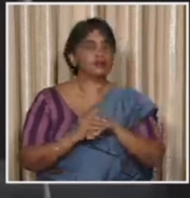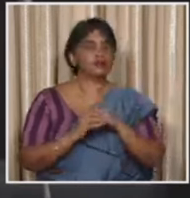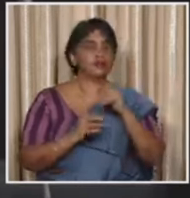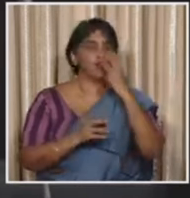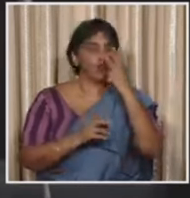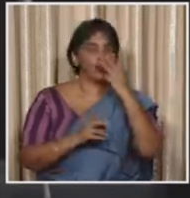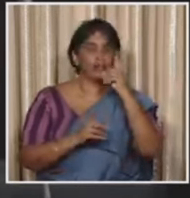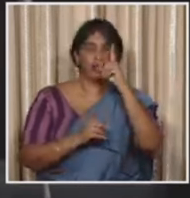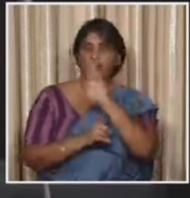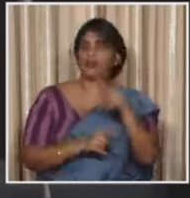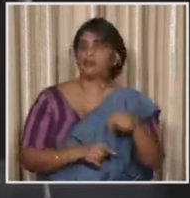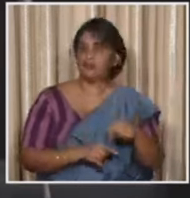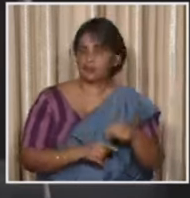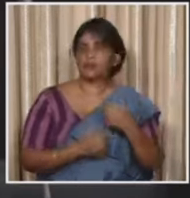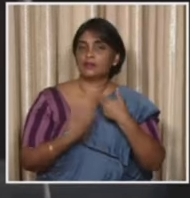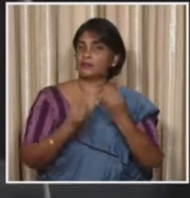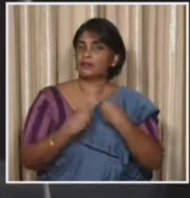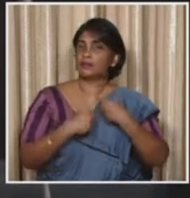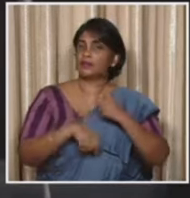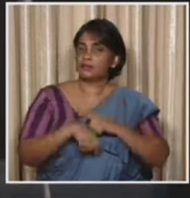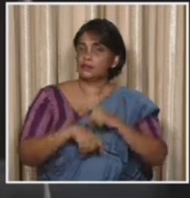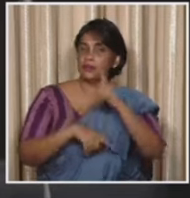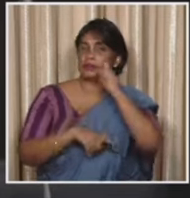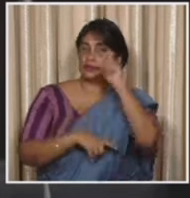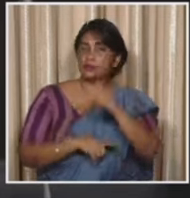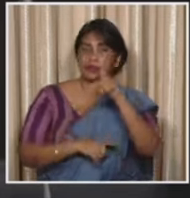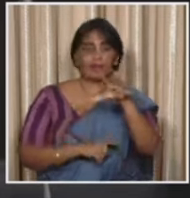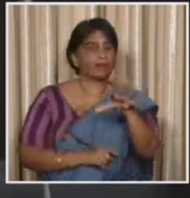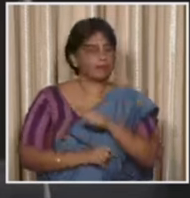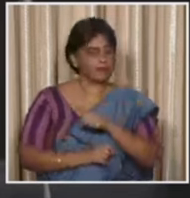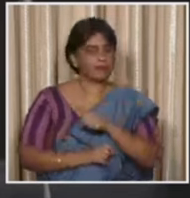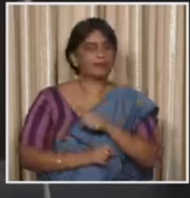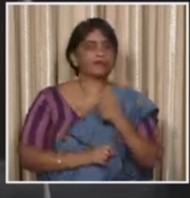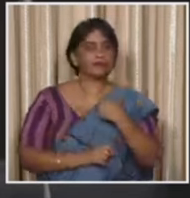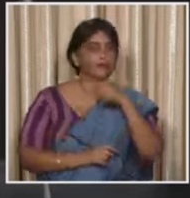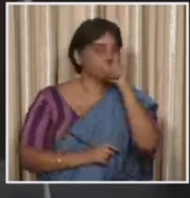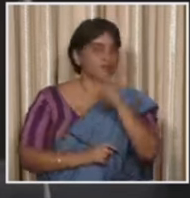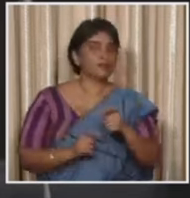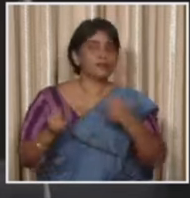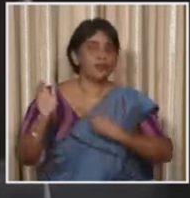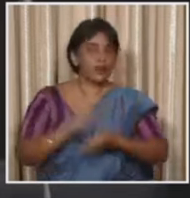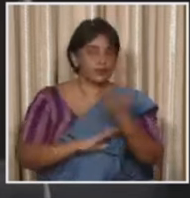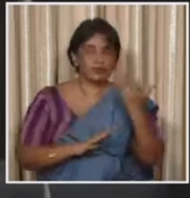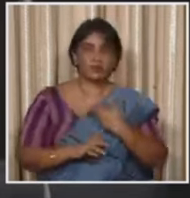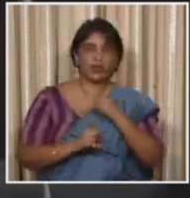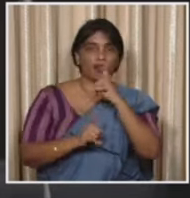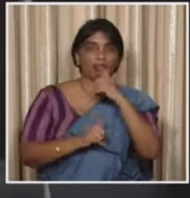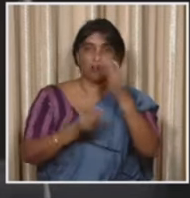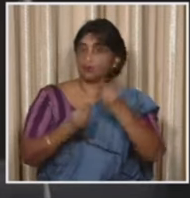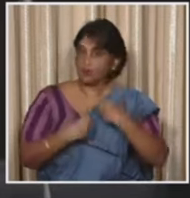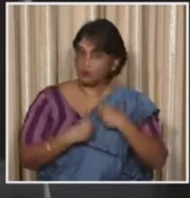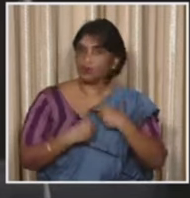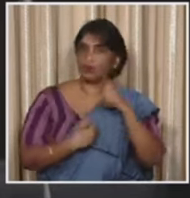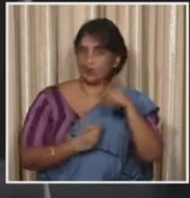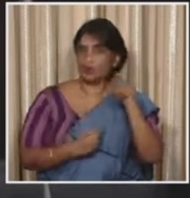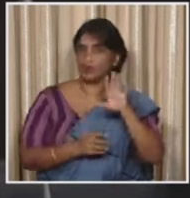එකපාරයි. එතකොට අපට ලැබෙන වෙලාවත් එක මිනිහෙක් විතරක් පාවිච්චි කරලා අපි ඒ පුද්ගලයාට කඩේ යන්නේ නැහැ කියලා අපට කතා නොදී ඉන්නවා නම් මේකේ වරදක්